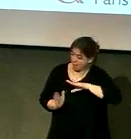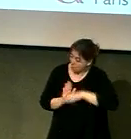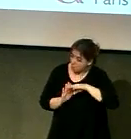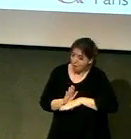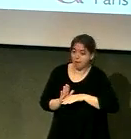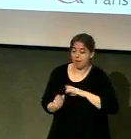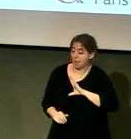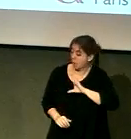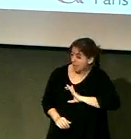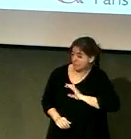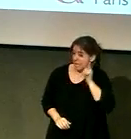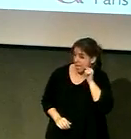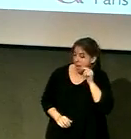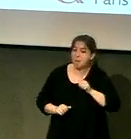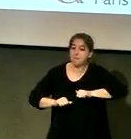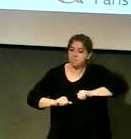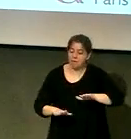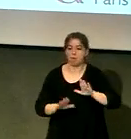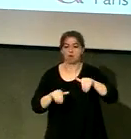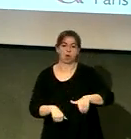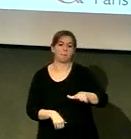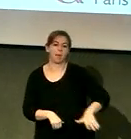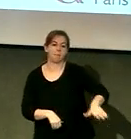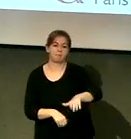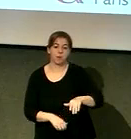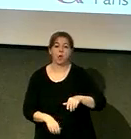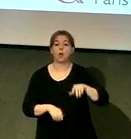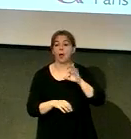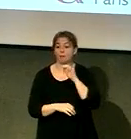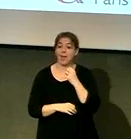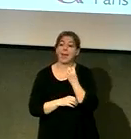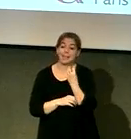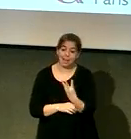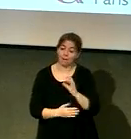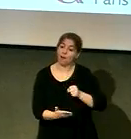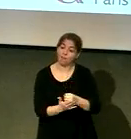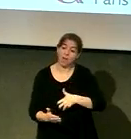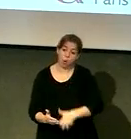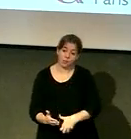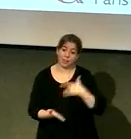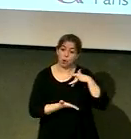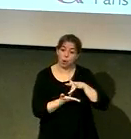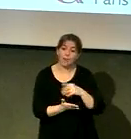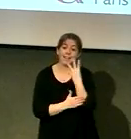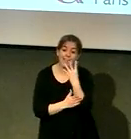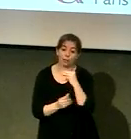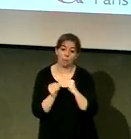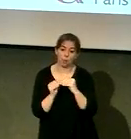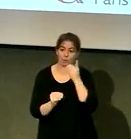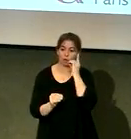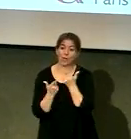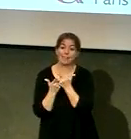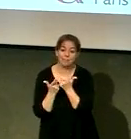pour résultat que 38% consommaient plus de 4 substances en fin de grossesse. Dans les substances, je